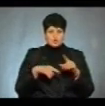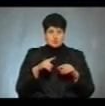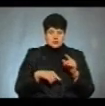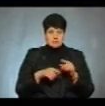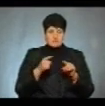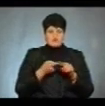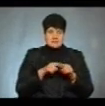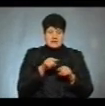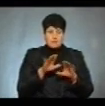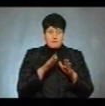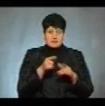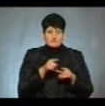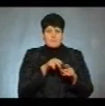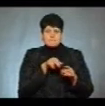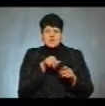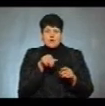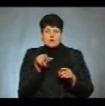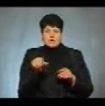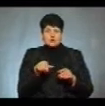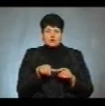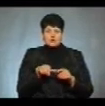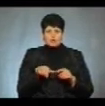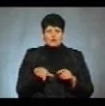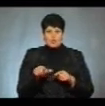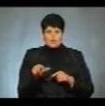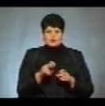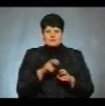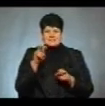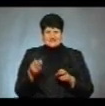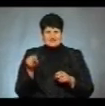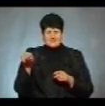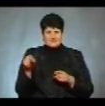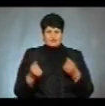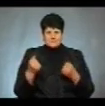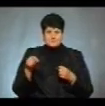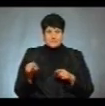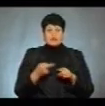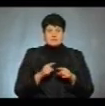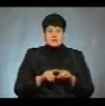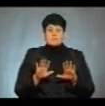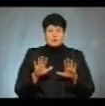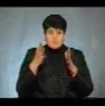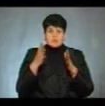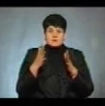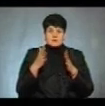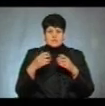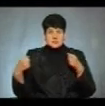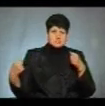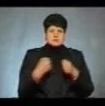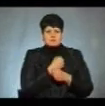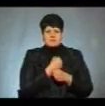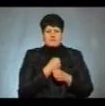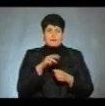вона переходила дорогу, щоб, власне, сісти в їхній автомобіль. І в цей момент її збив